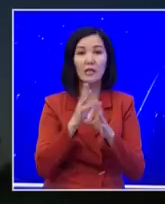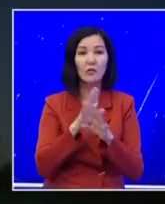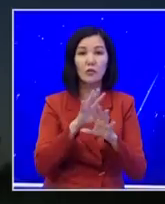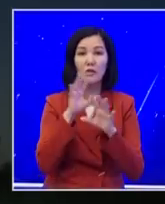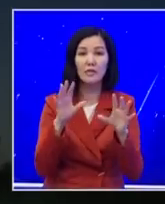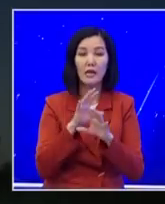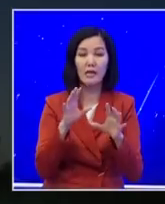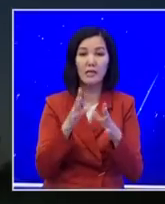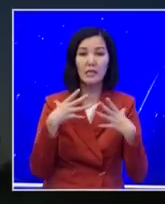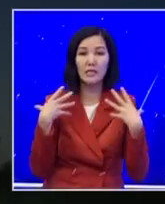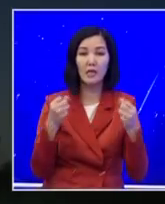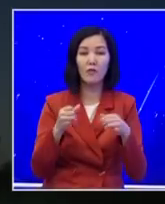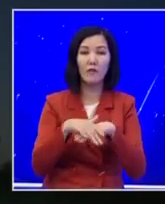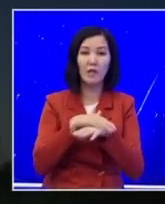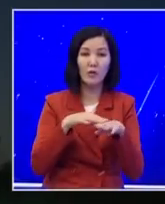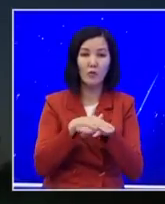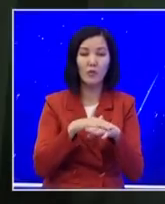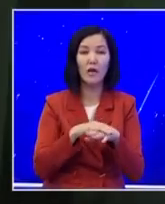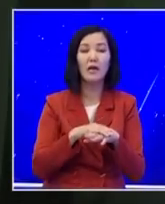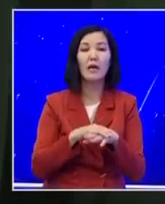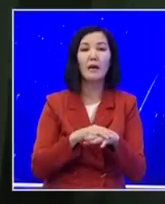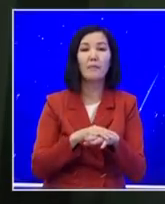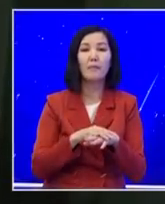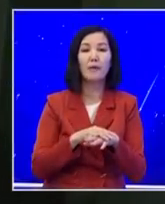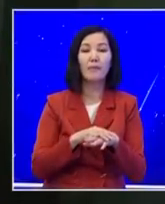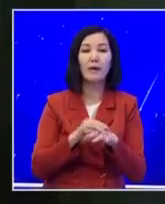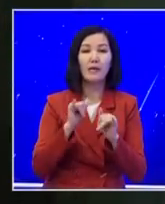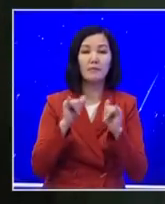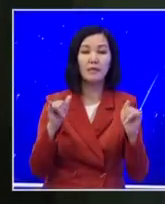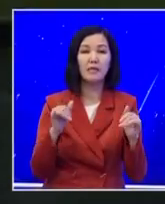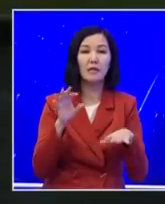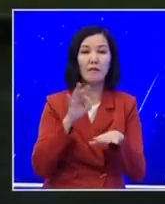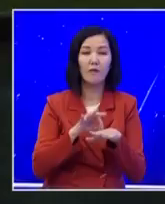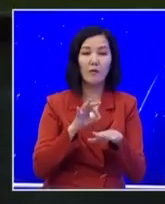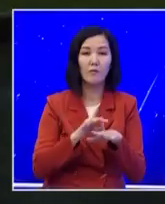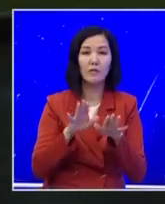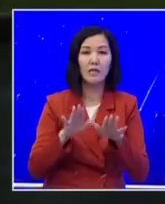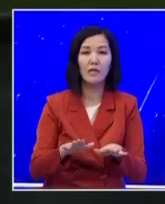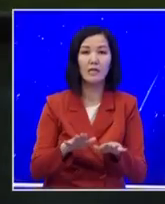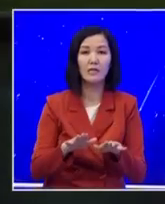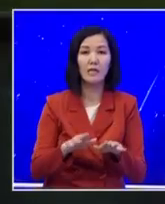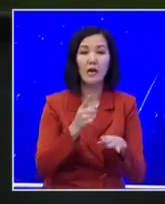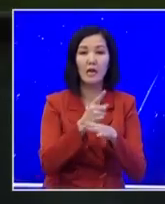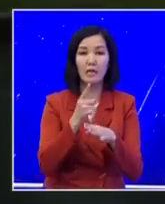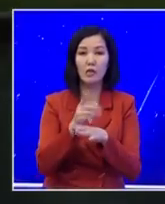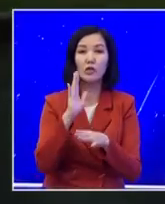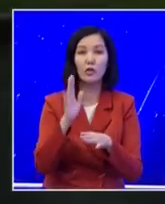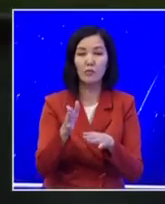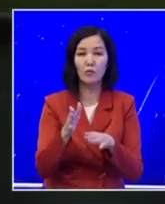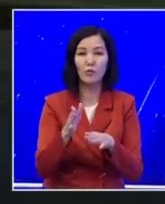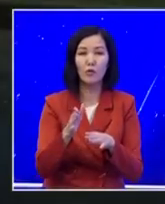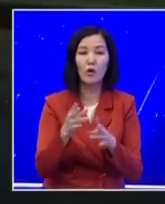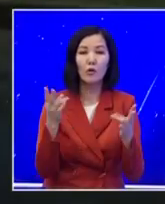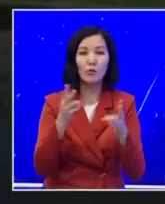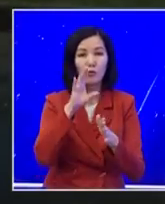сохранения здоровья жителей областного центра. Соответственно, пока распространение вируса имеет место, будут и ограничения, которые нужно